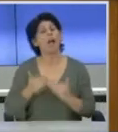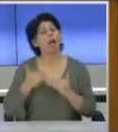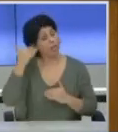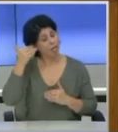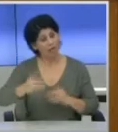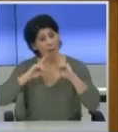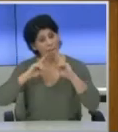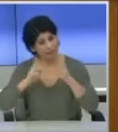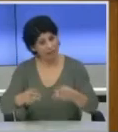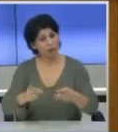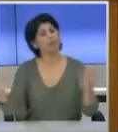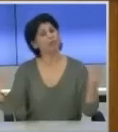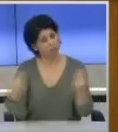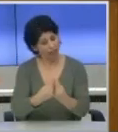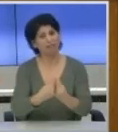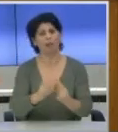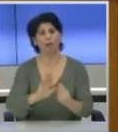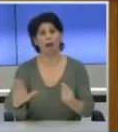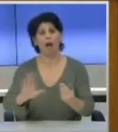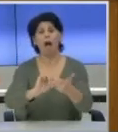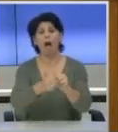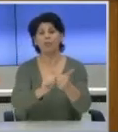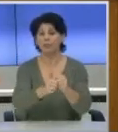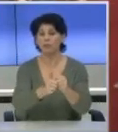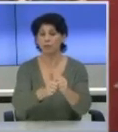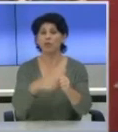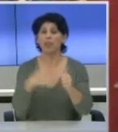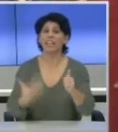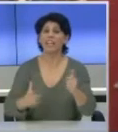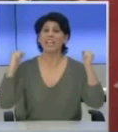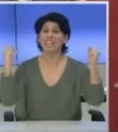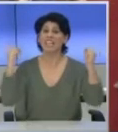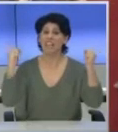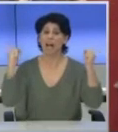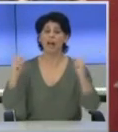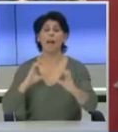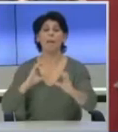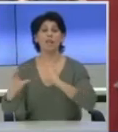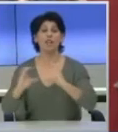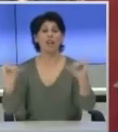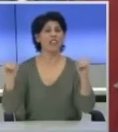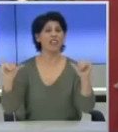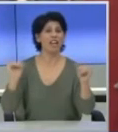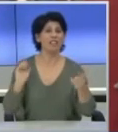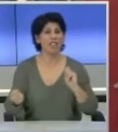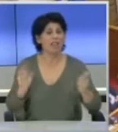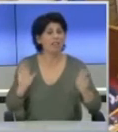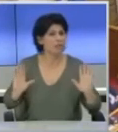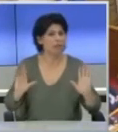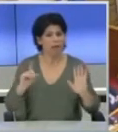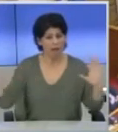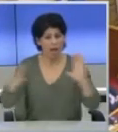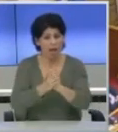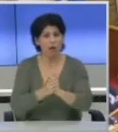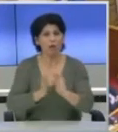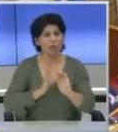θα απαντήσουν κατάλληλα. Ο αθλητισμός είναι υγεία, επικοινωνία, διασκέδαση, υπάρχει για να ενώνει, όχι για να